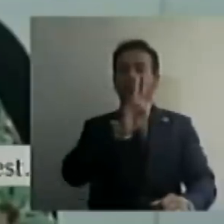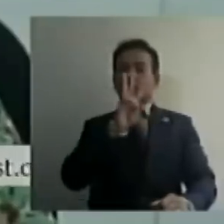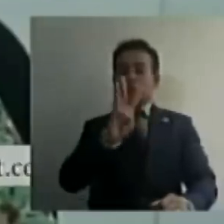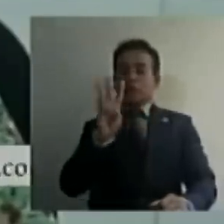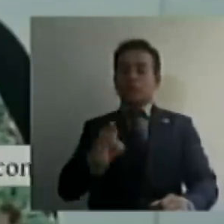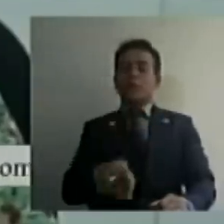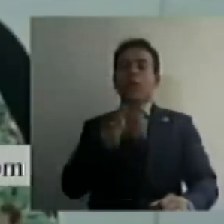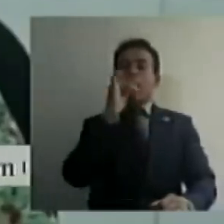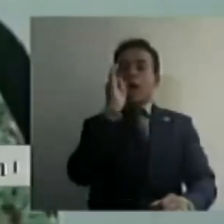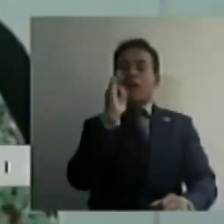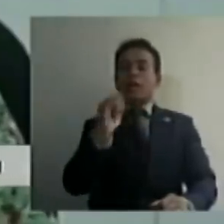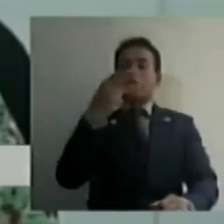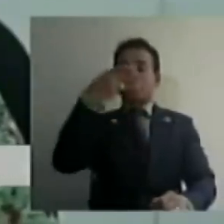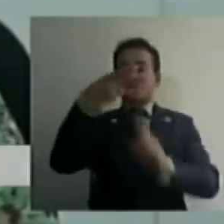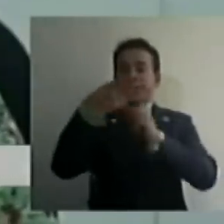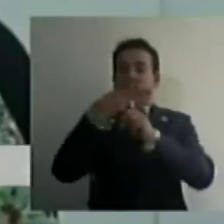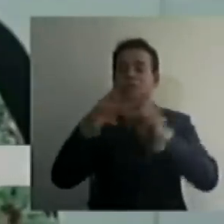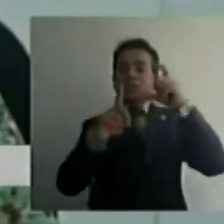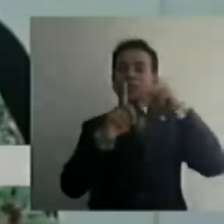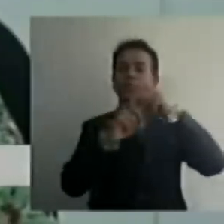১০৬৫৫ এবং